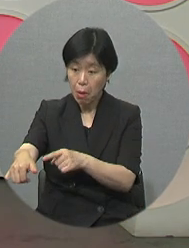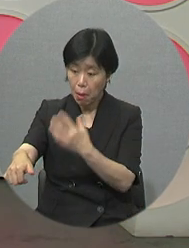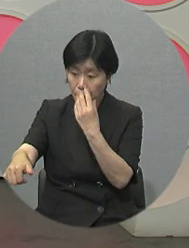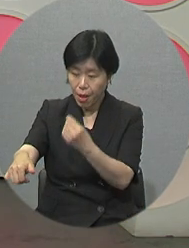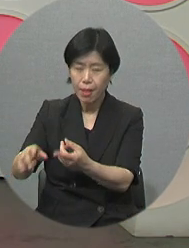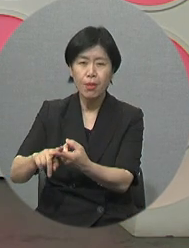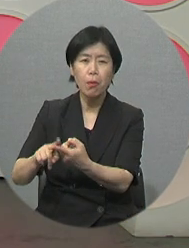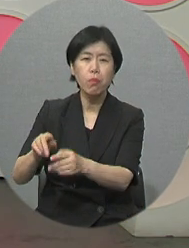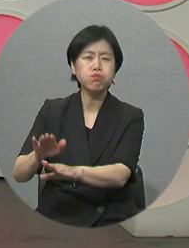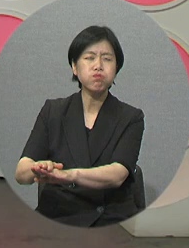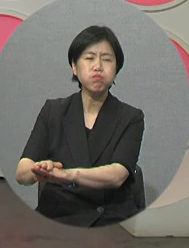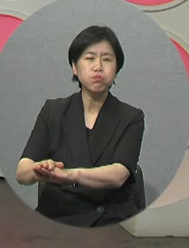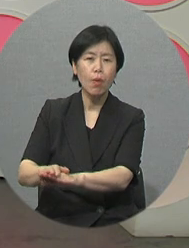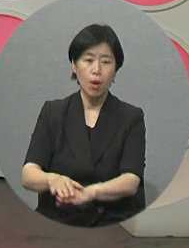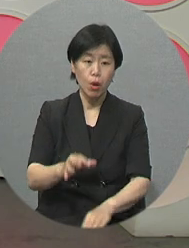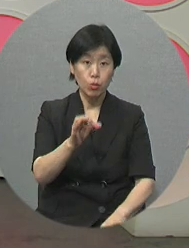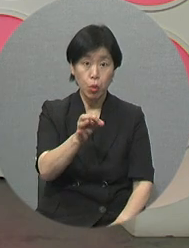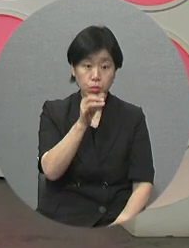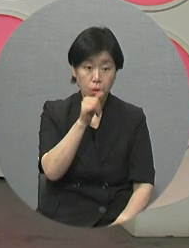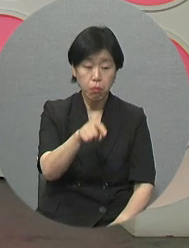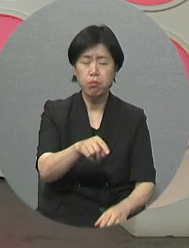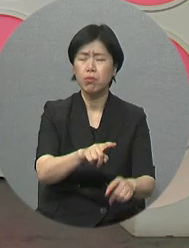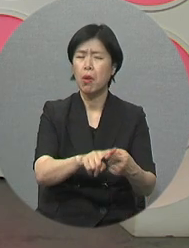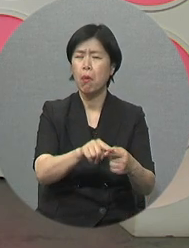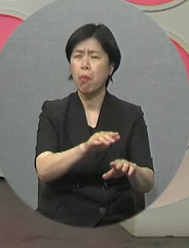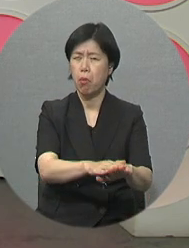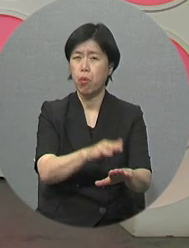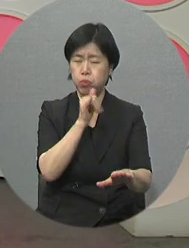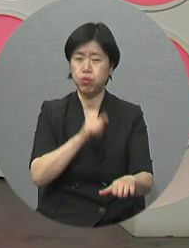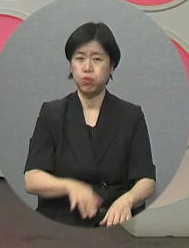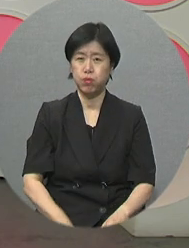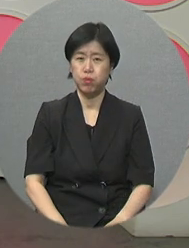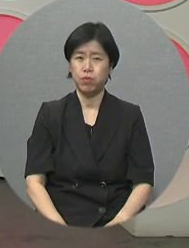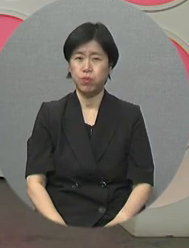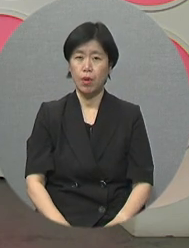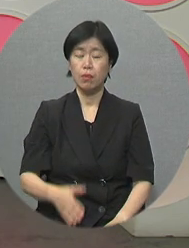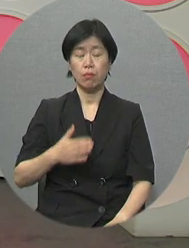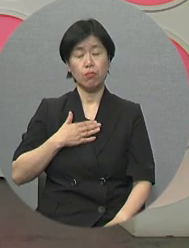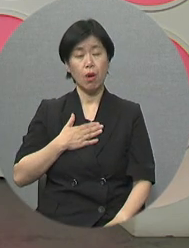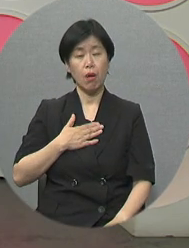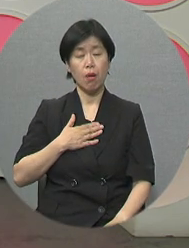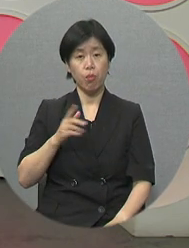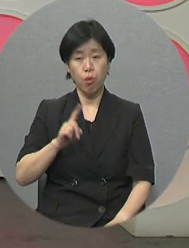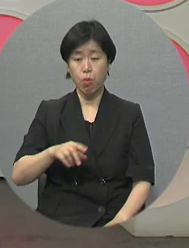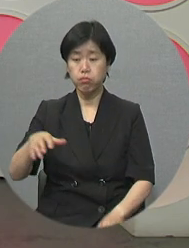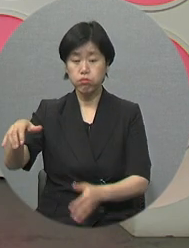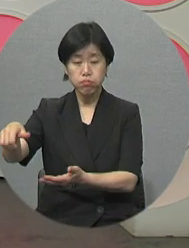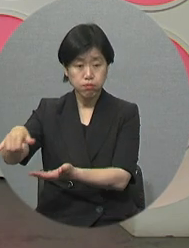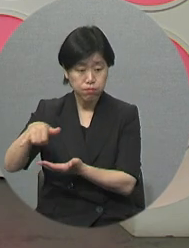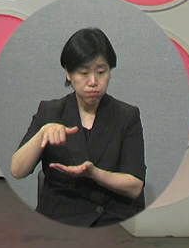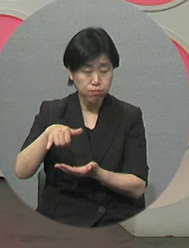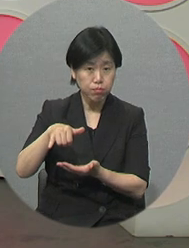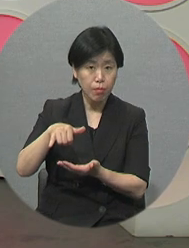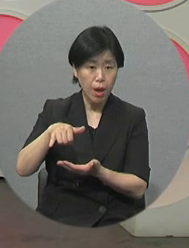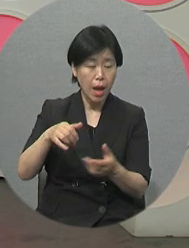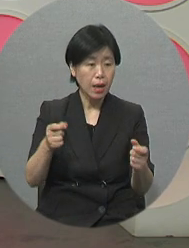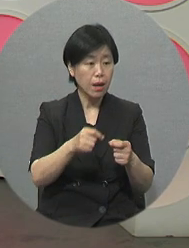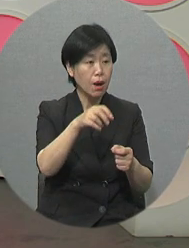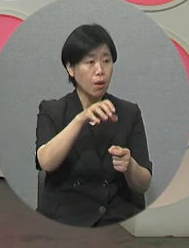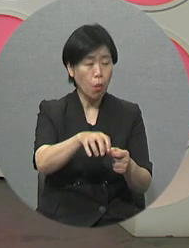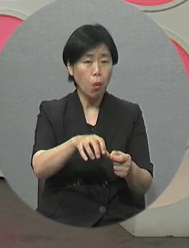저는 가끔 이렇게 주워요. 그리고 이게 뭔가 그러면 가장 가까운 데스크나 근데 너무도 많으신 분들이 아니